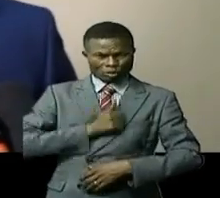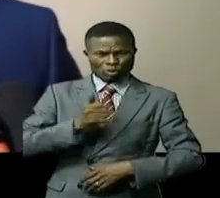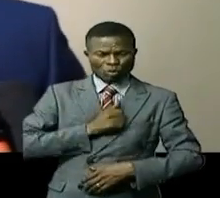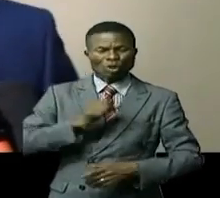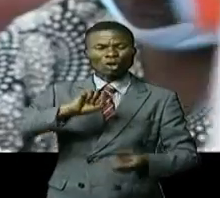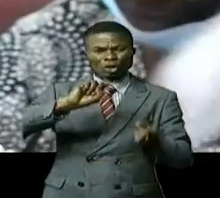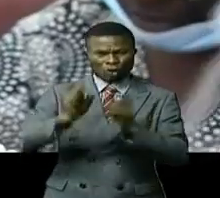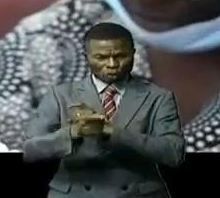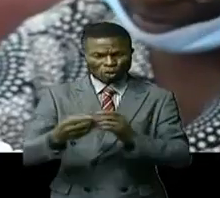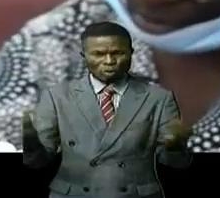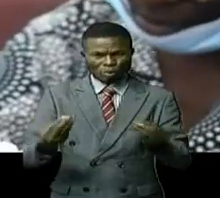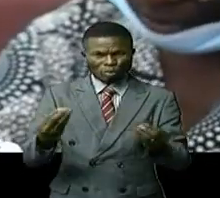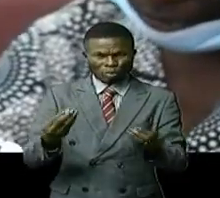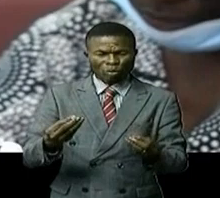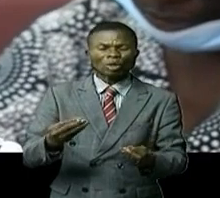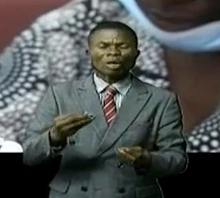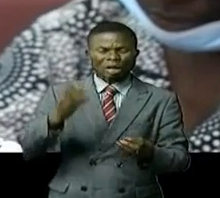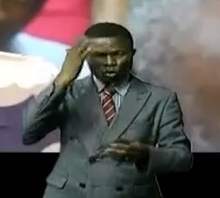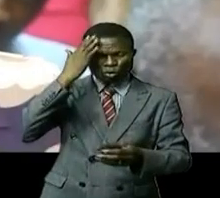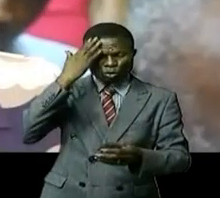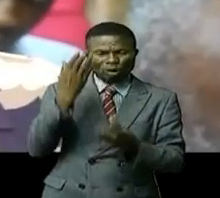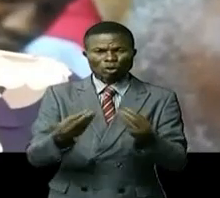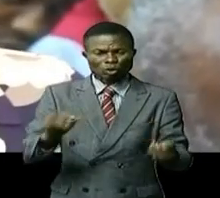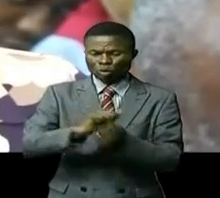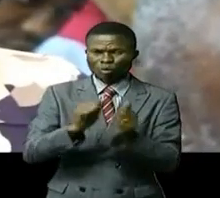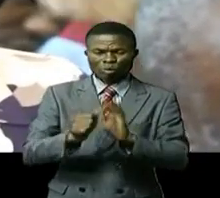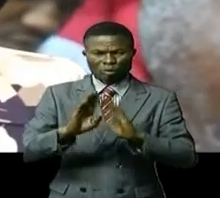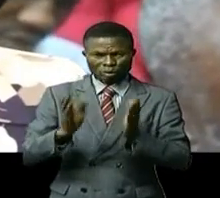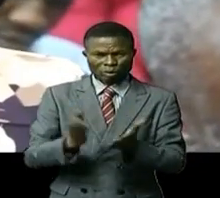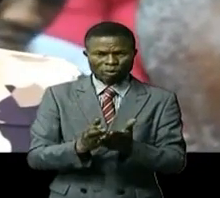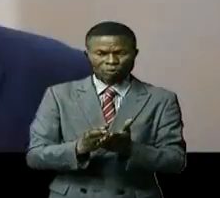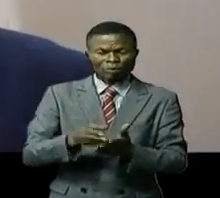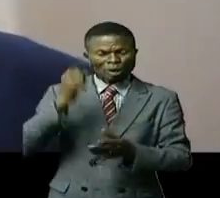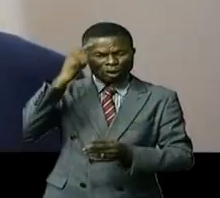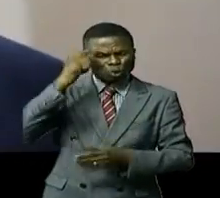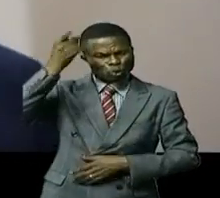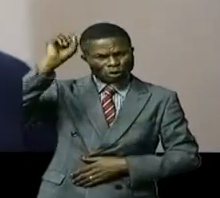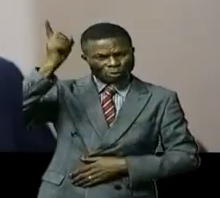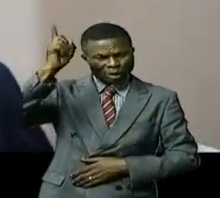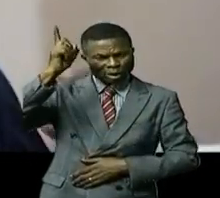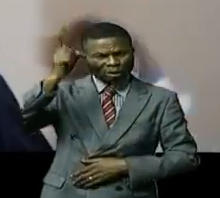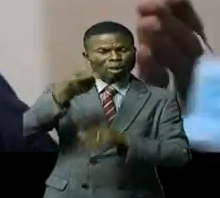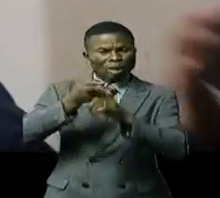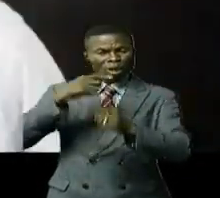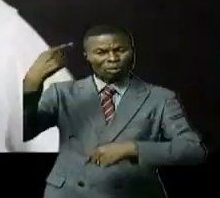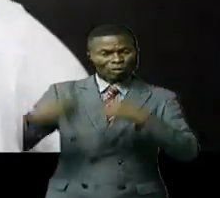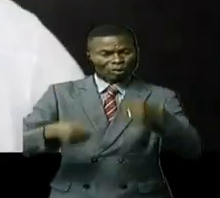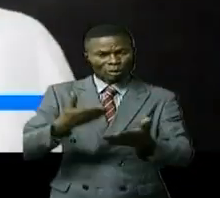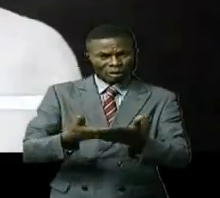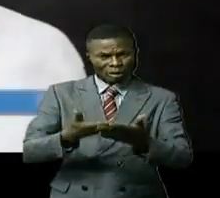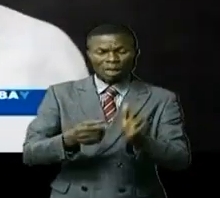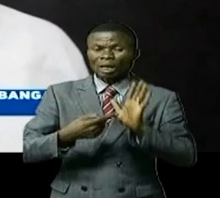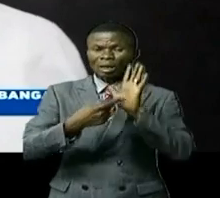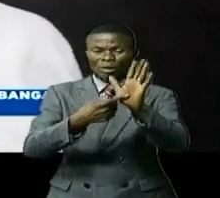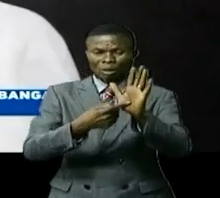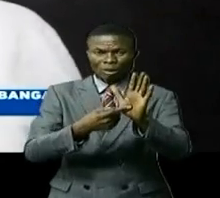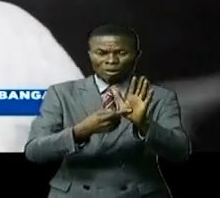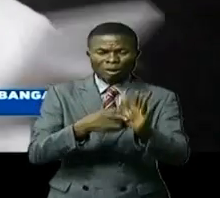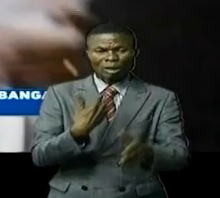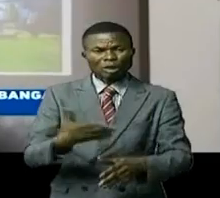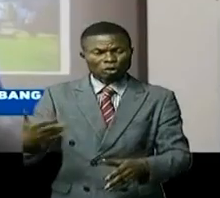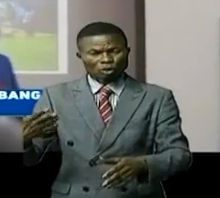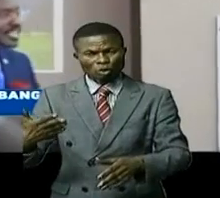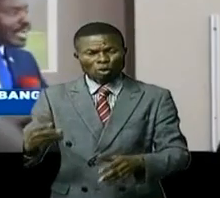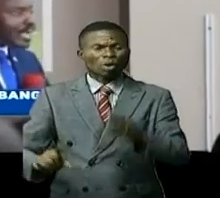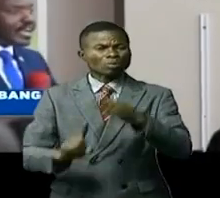changer, c'est comme ça que nous allons nous remettre en question. Le principal souci qui se dégage des discussions a démontré que rien ne doit vraiment